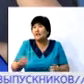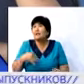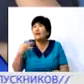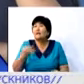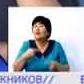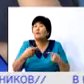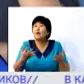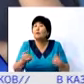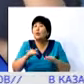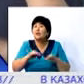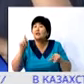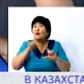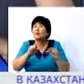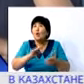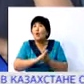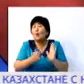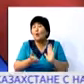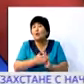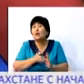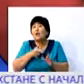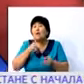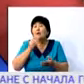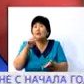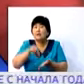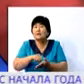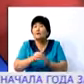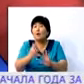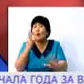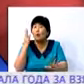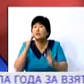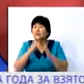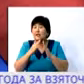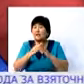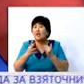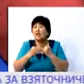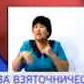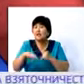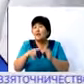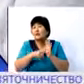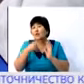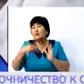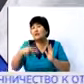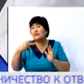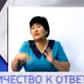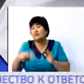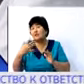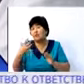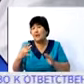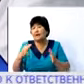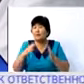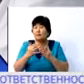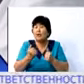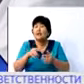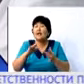интересовали порядок приема детей в школу, условия постановки в очередь на жилье, земельный участок, жилищные программы 7-20-25 и ОРДА,